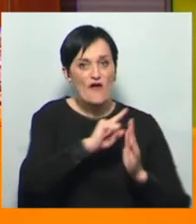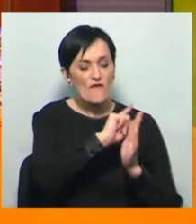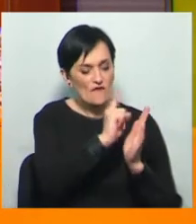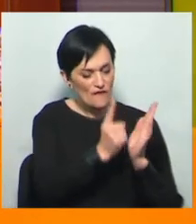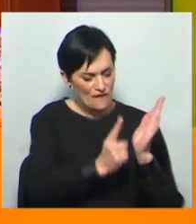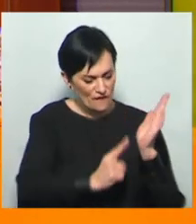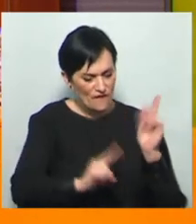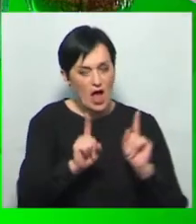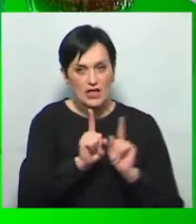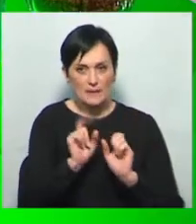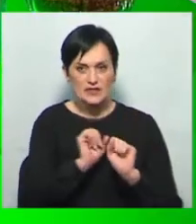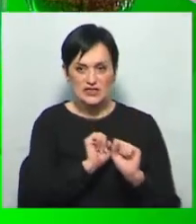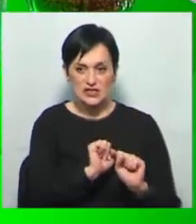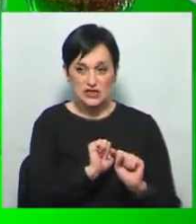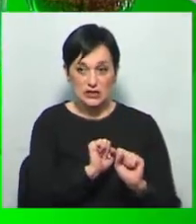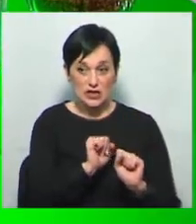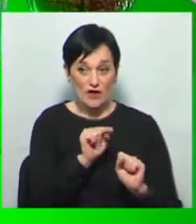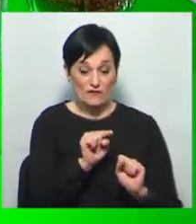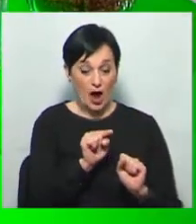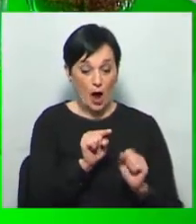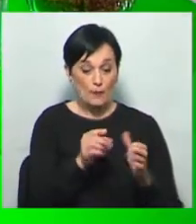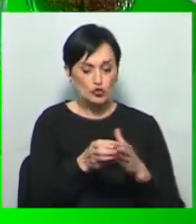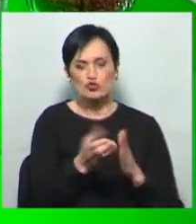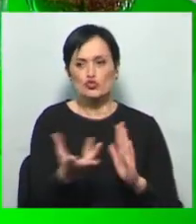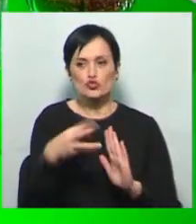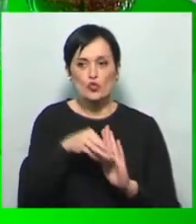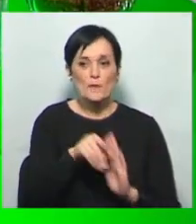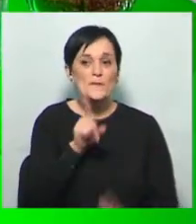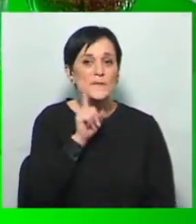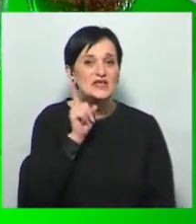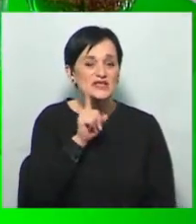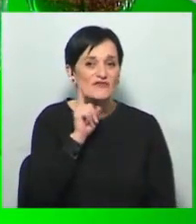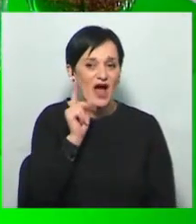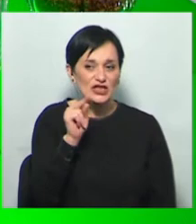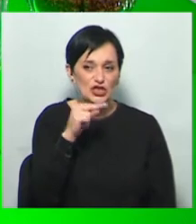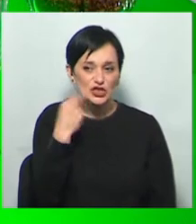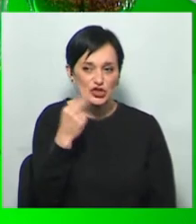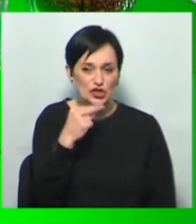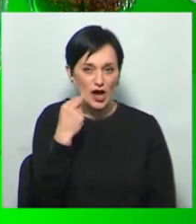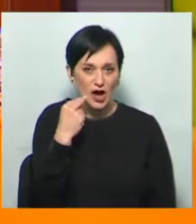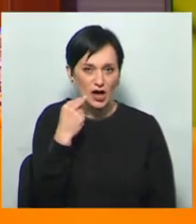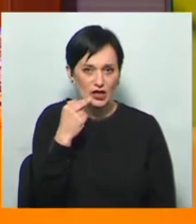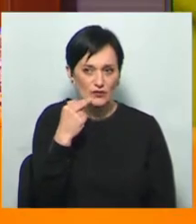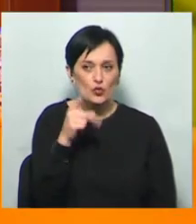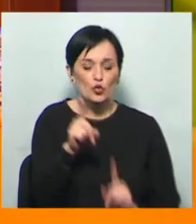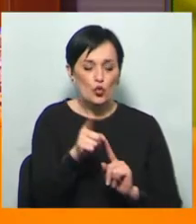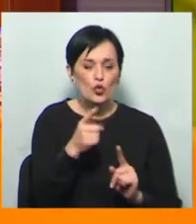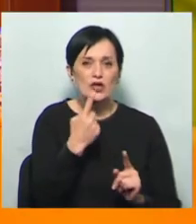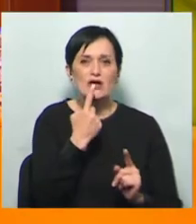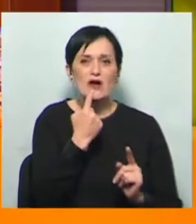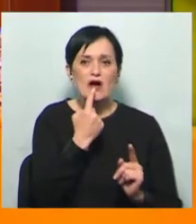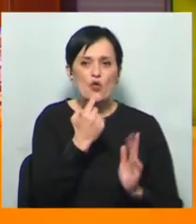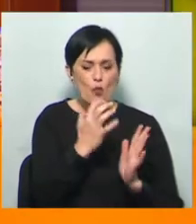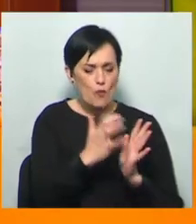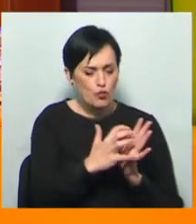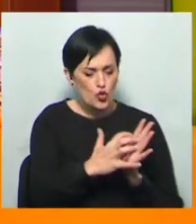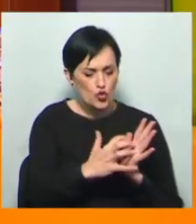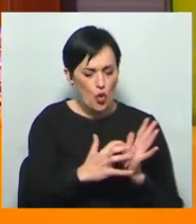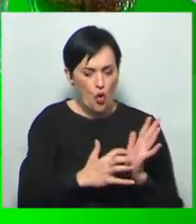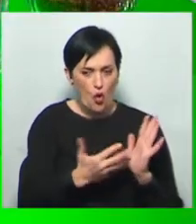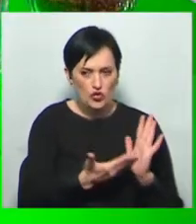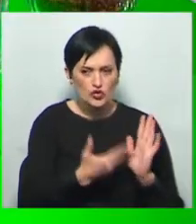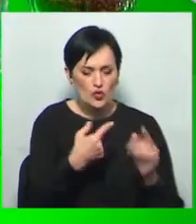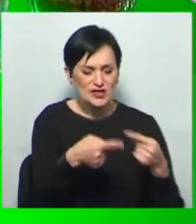ძალიან იცავს ეს კომპონენტი. ამ ჯგუფში გადის მწვანე ჩაი, ანუ კატეხინები, ამ ჯგუფში გადის, ვთქვათ, ბროწეული, ამ ჯგუფში